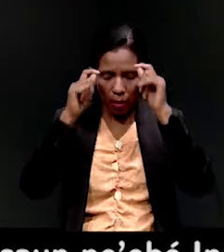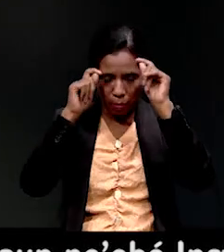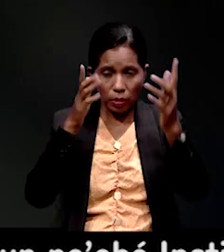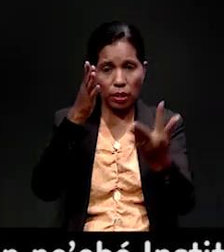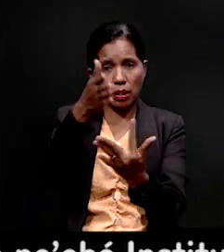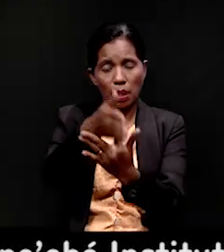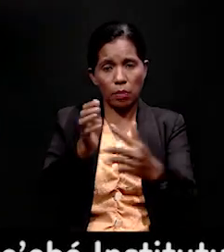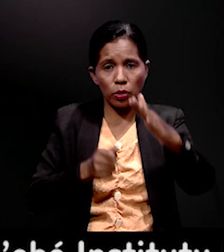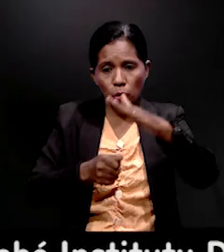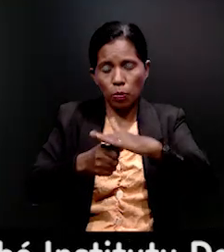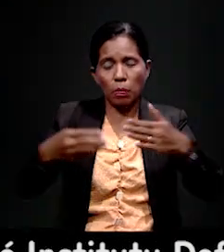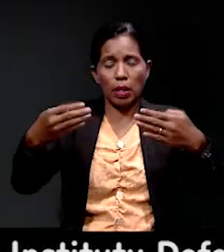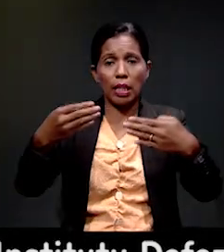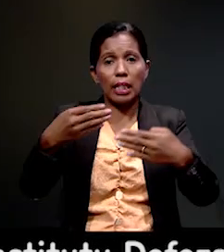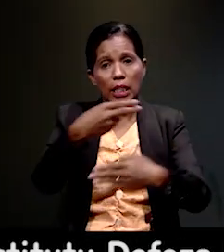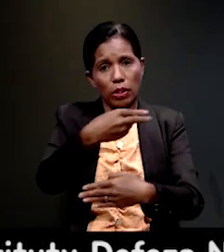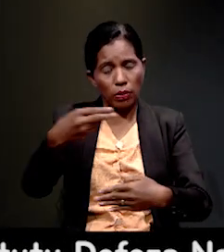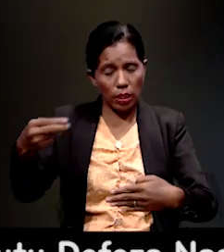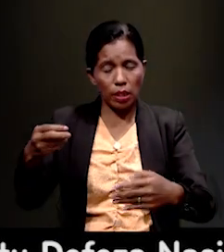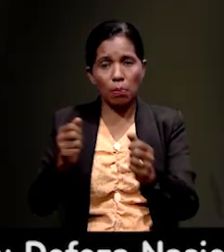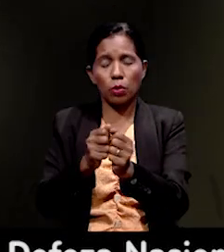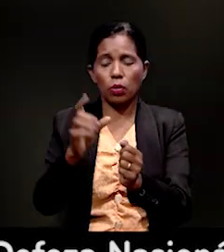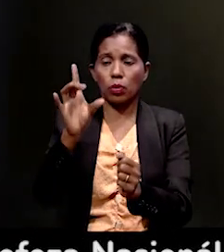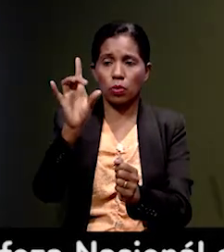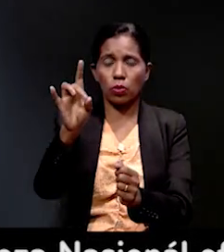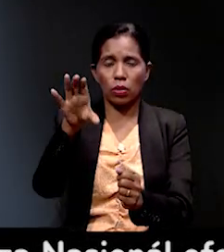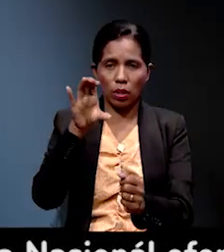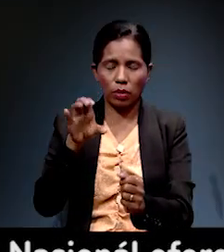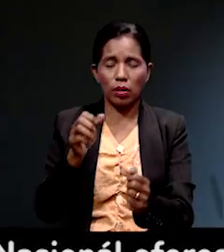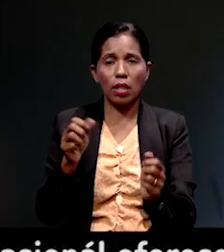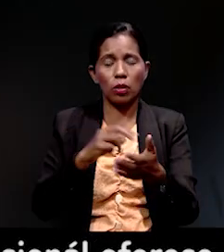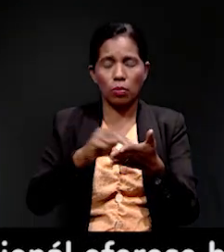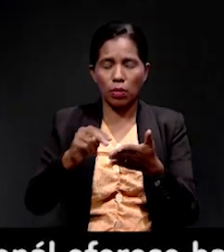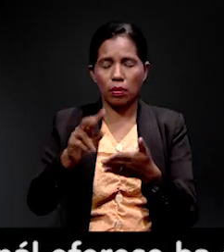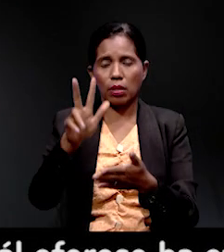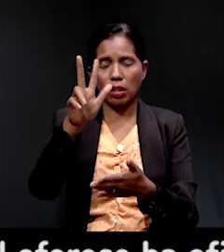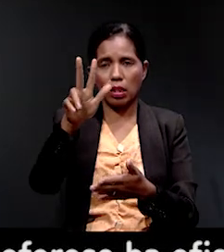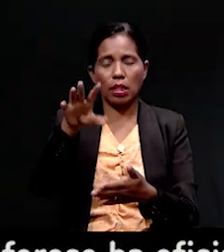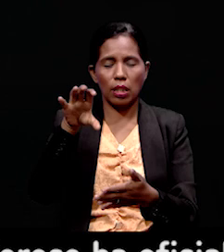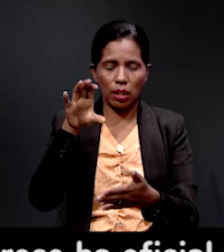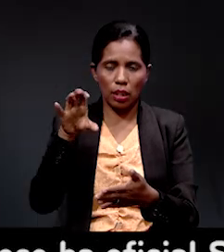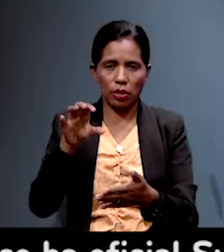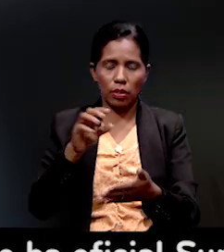Indonesia hamutuk atus hitu resin, husi numero ne atus tolu ne nulu resin ma konfirmadu ona